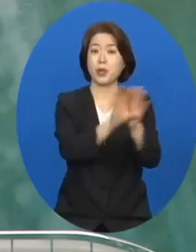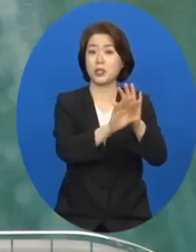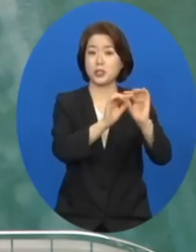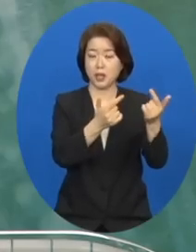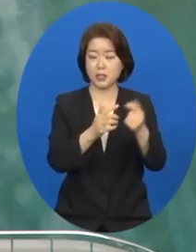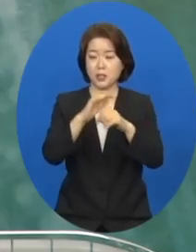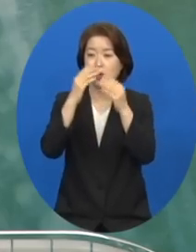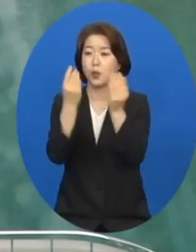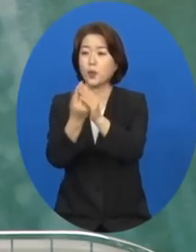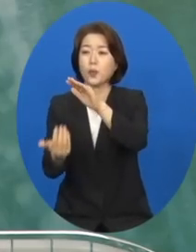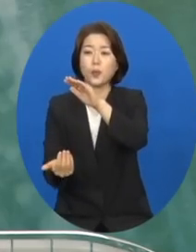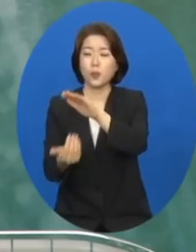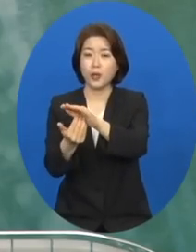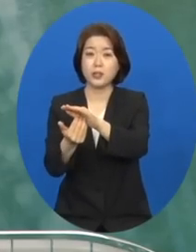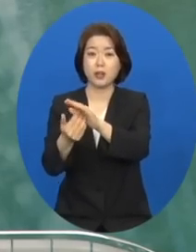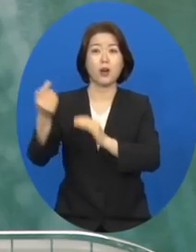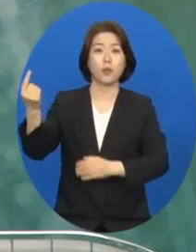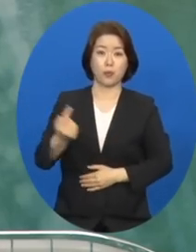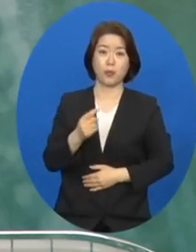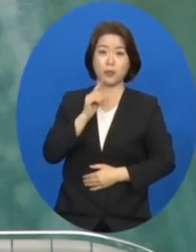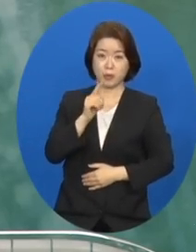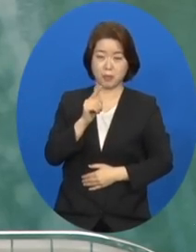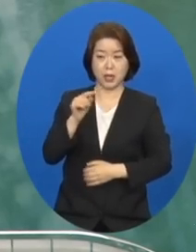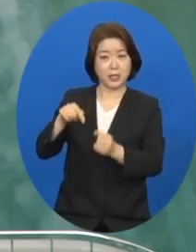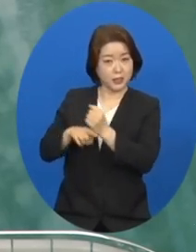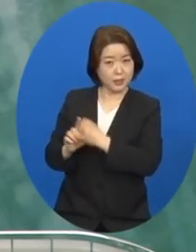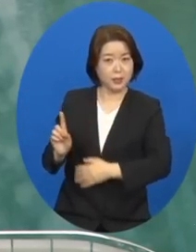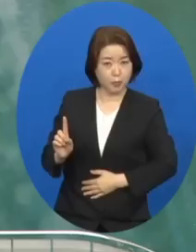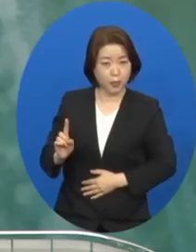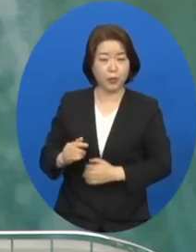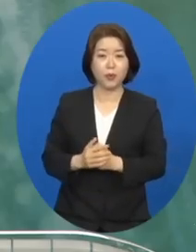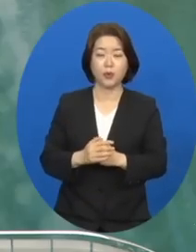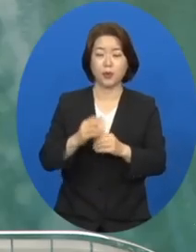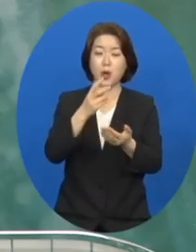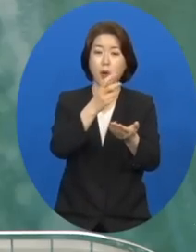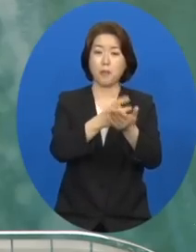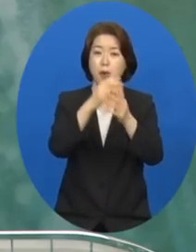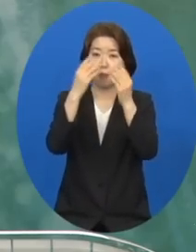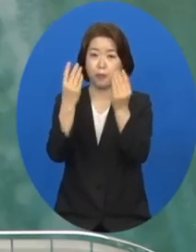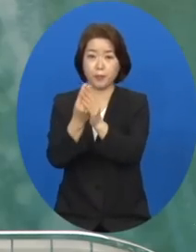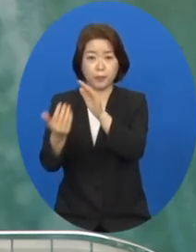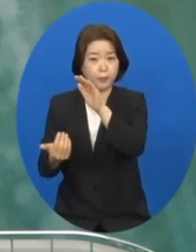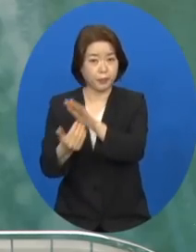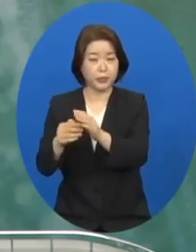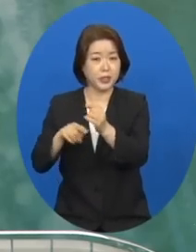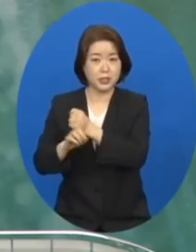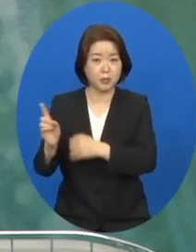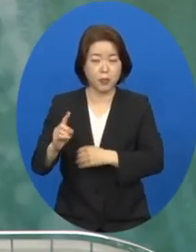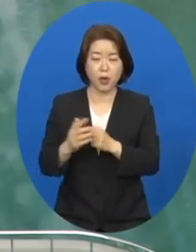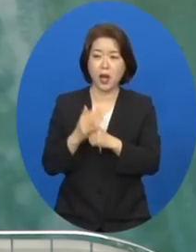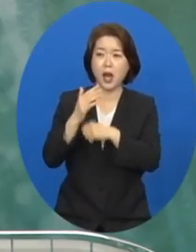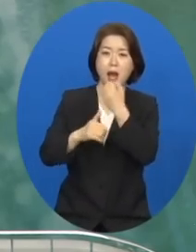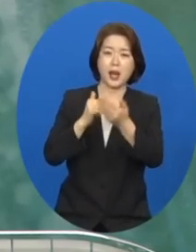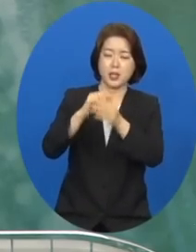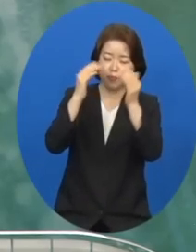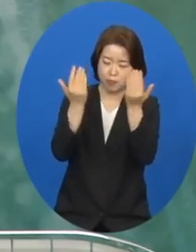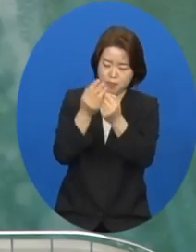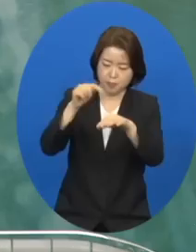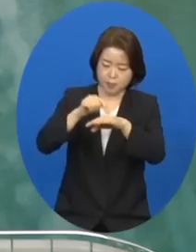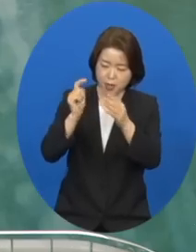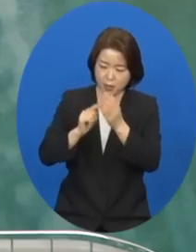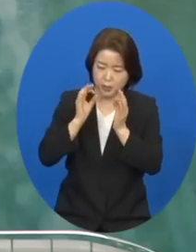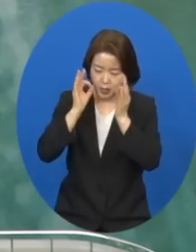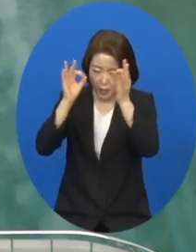완성하라 오셨다 라고 하셨습니다 그 말은 1벌 완성한다는 것은 하나님을 원망 을 다해 사랑하고 이웃을